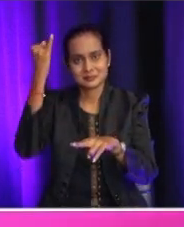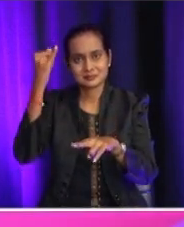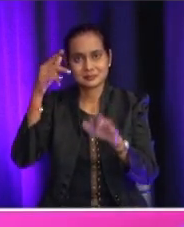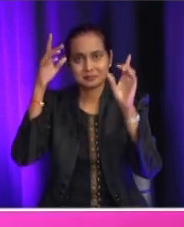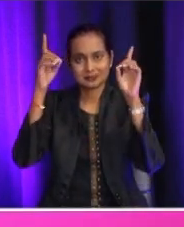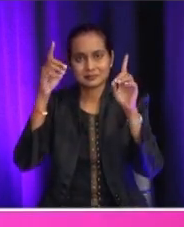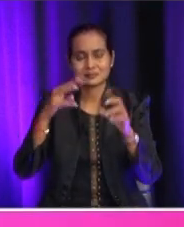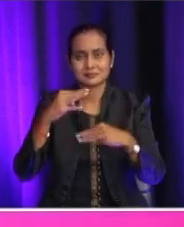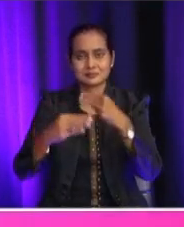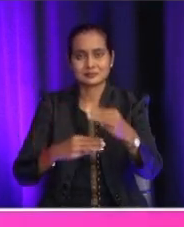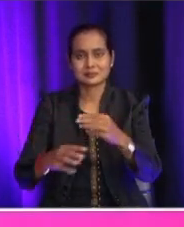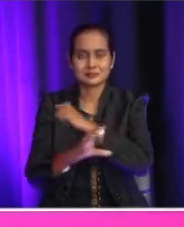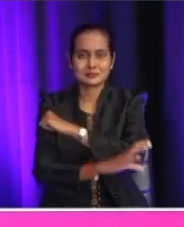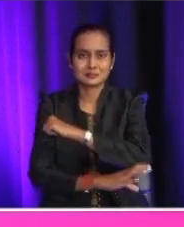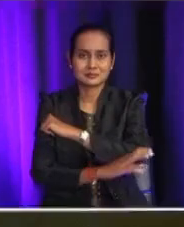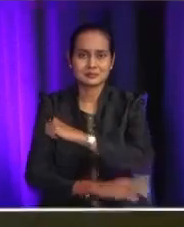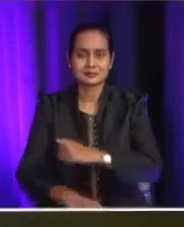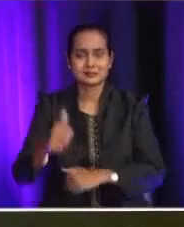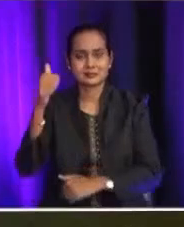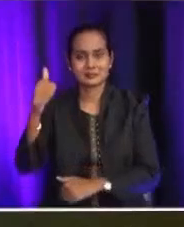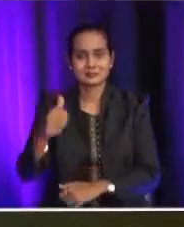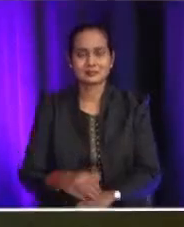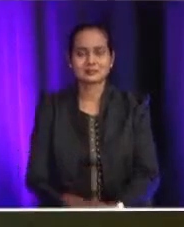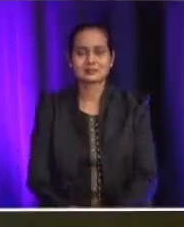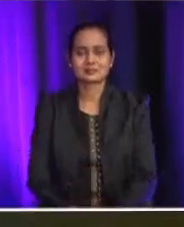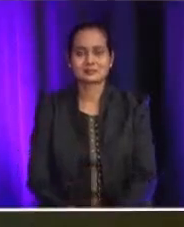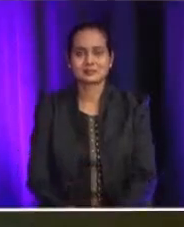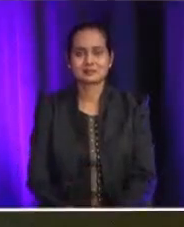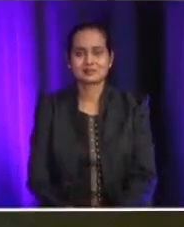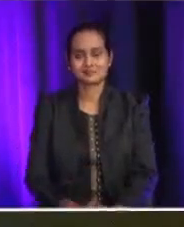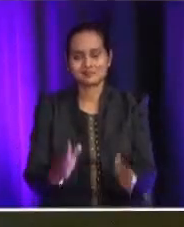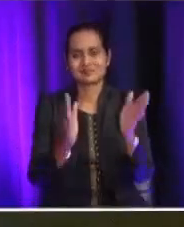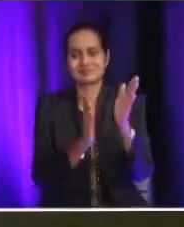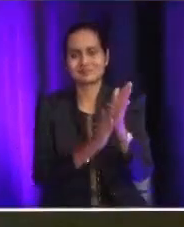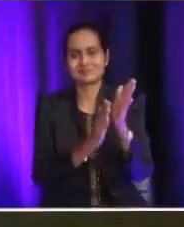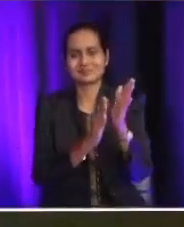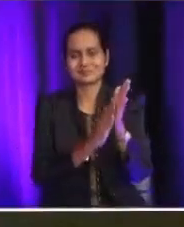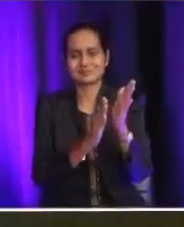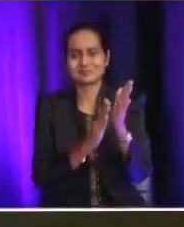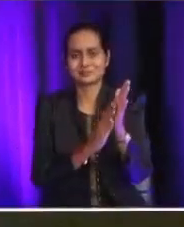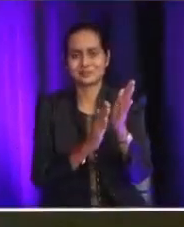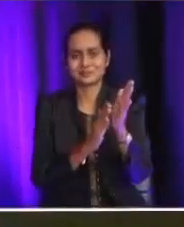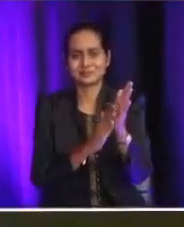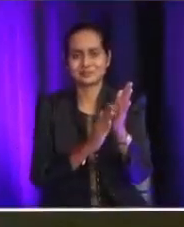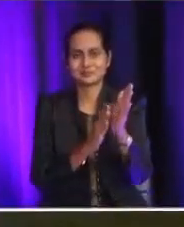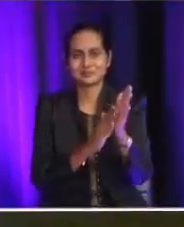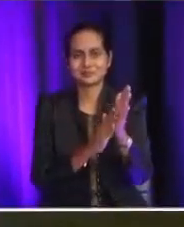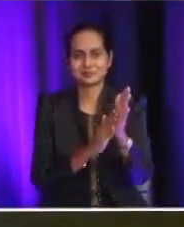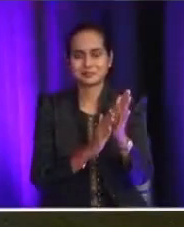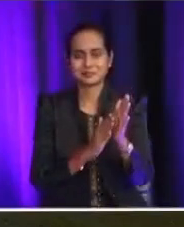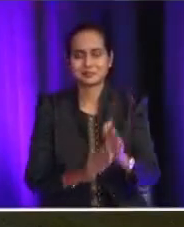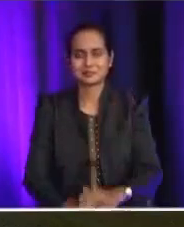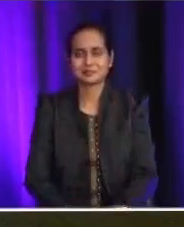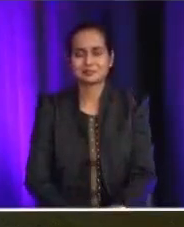maju negara ke Sohor. Boleh tak kita bagi tepukan kepada Amna murid-murid semua? Tahniah. Cuma